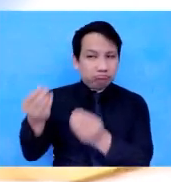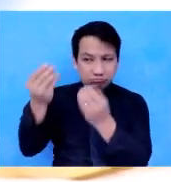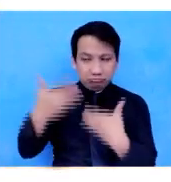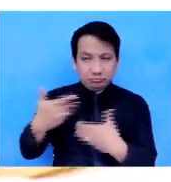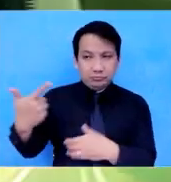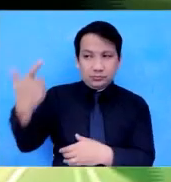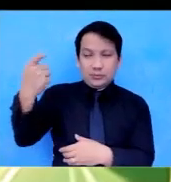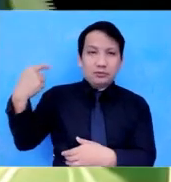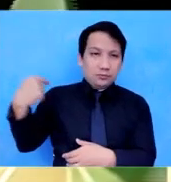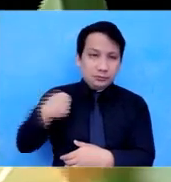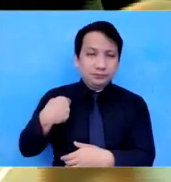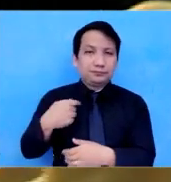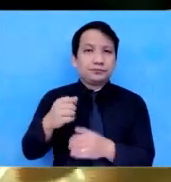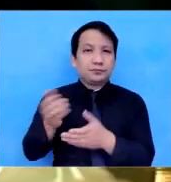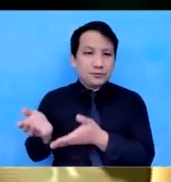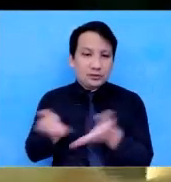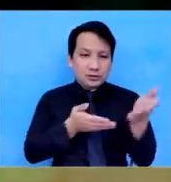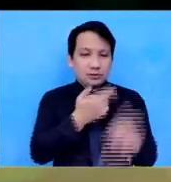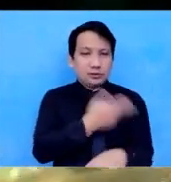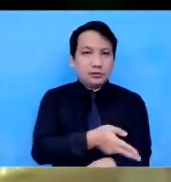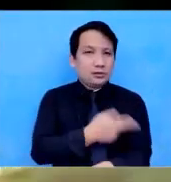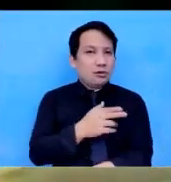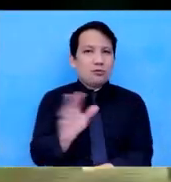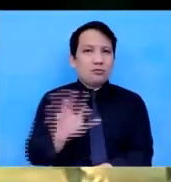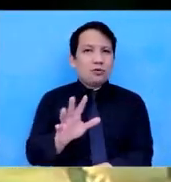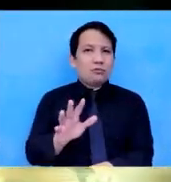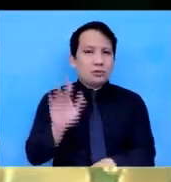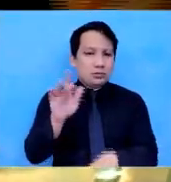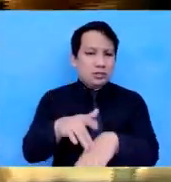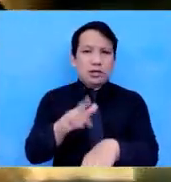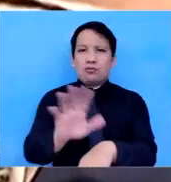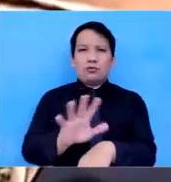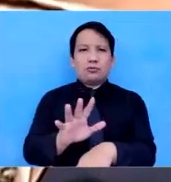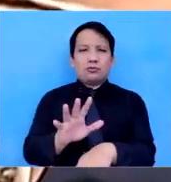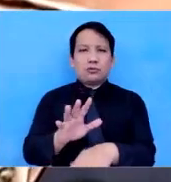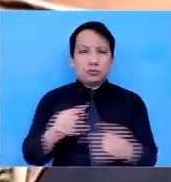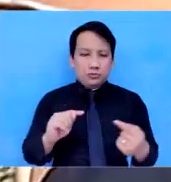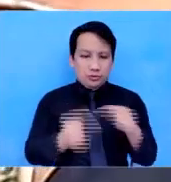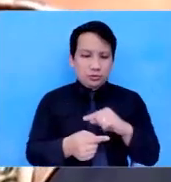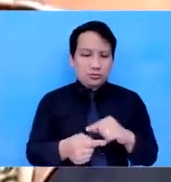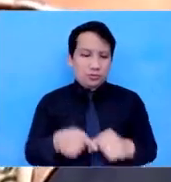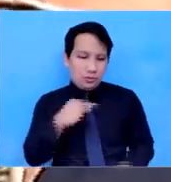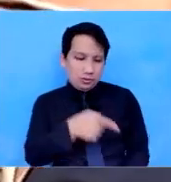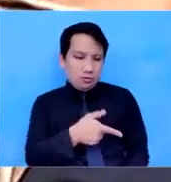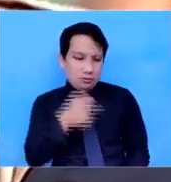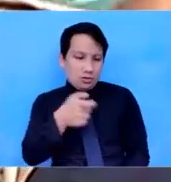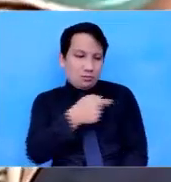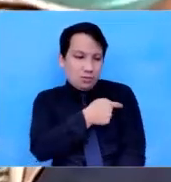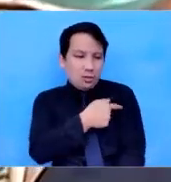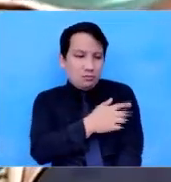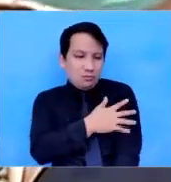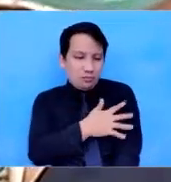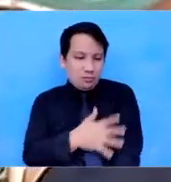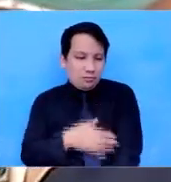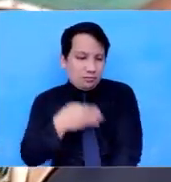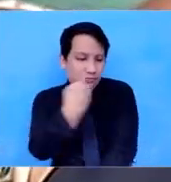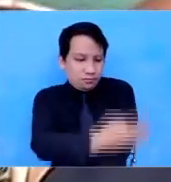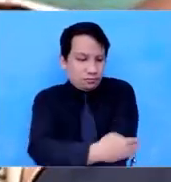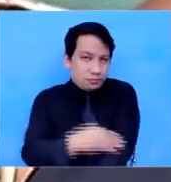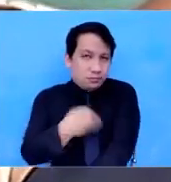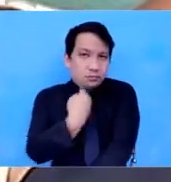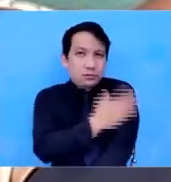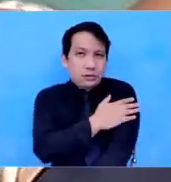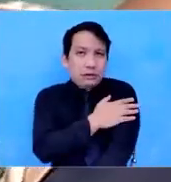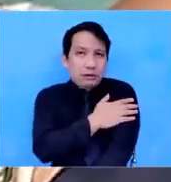diretso agad sa ospital at huwag tangkaing galawin ang sugat. Pag nakita po nating nagdurugo, takpan lamang natin